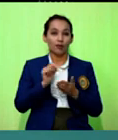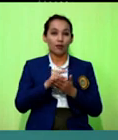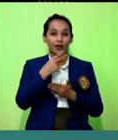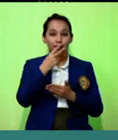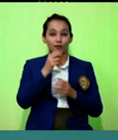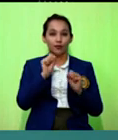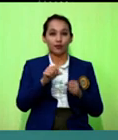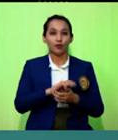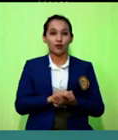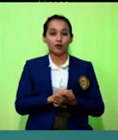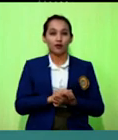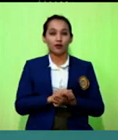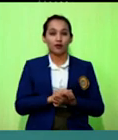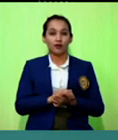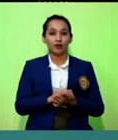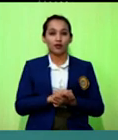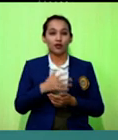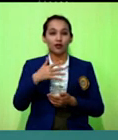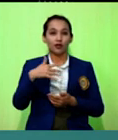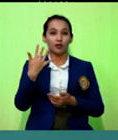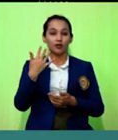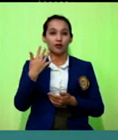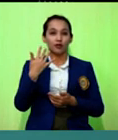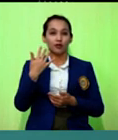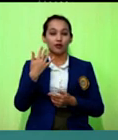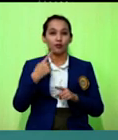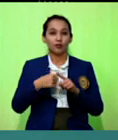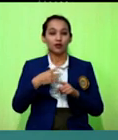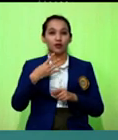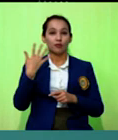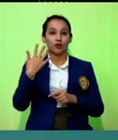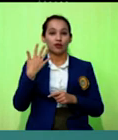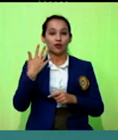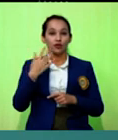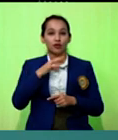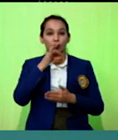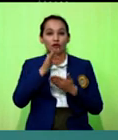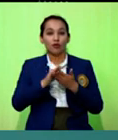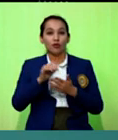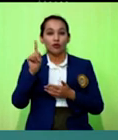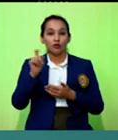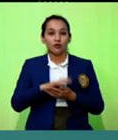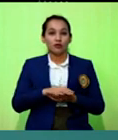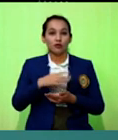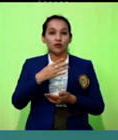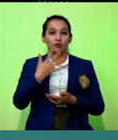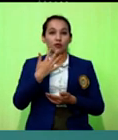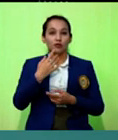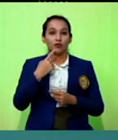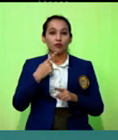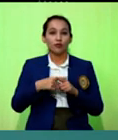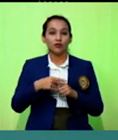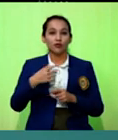mumkin. Bu yerda bolajonlar, 55 va 45 yig'indisi 100 ga teng deyilgan bo'lsa, bu yerda 45 va 55